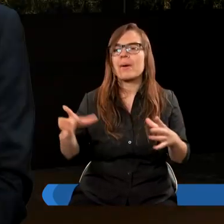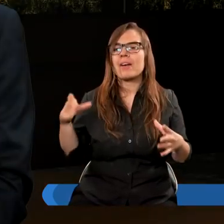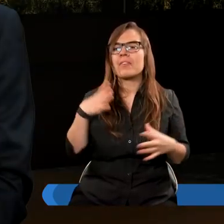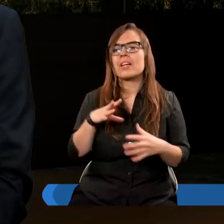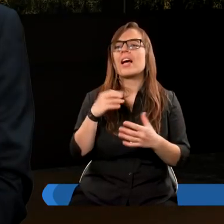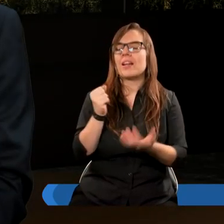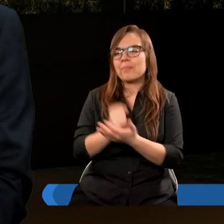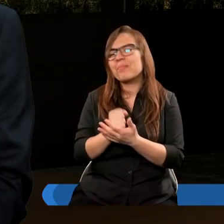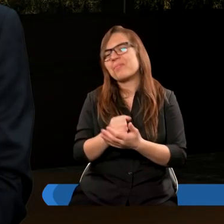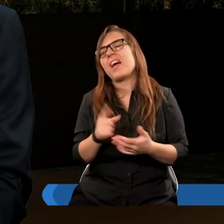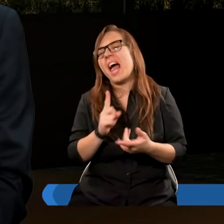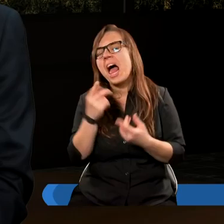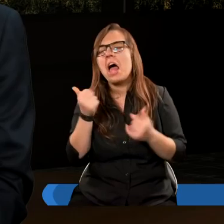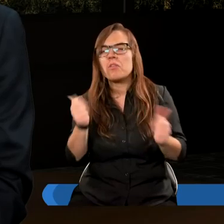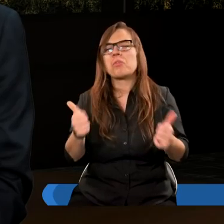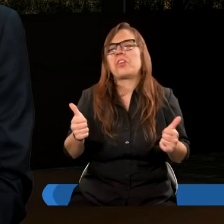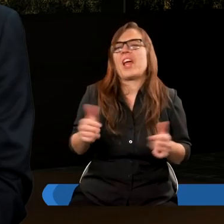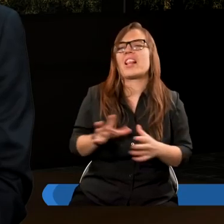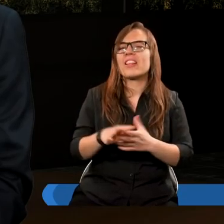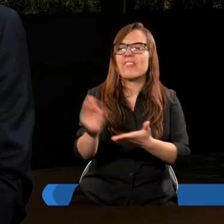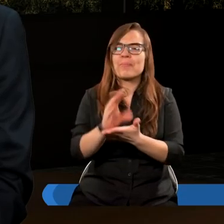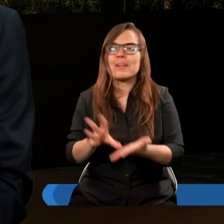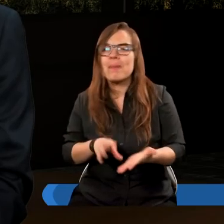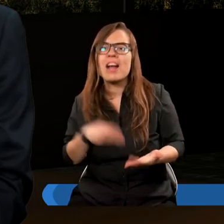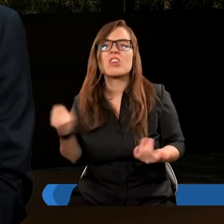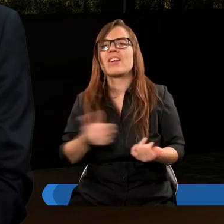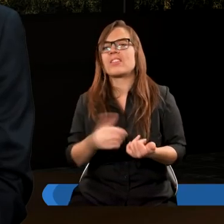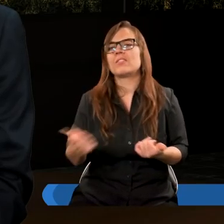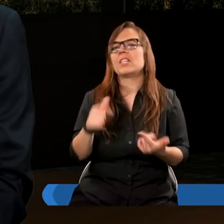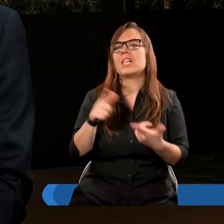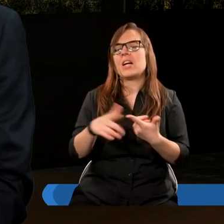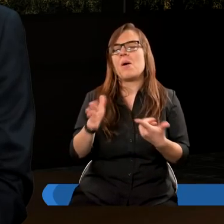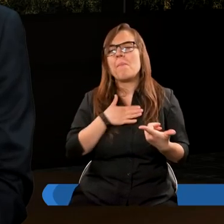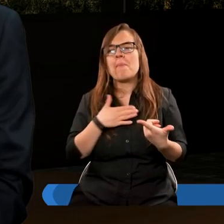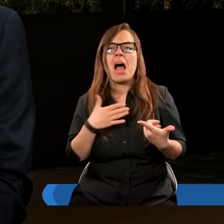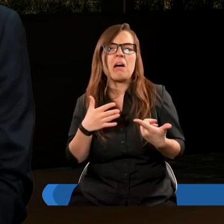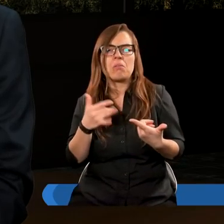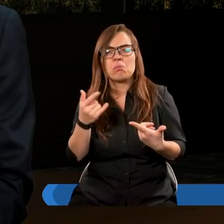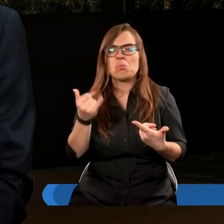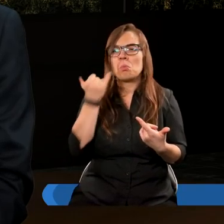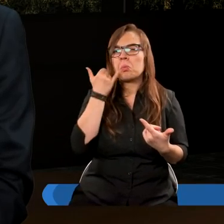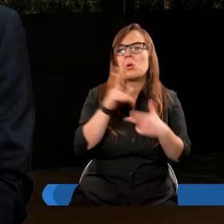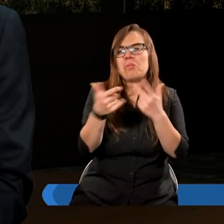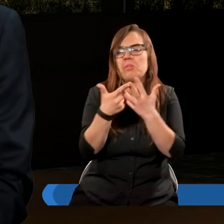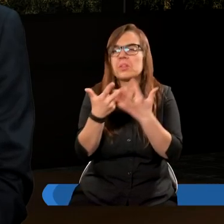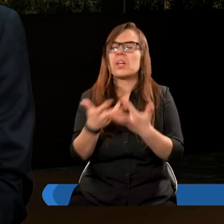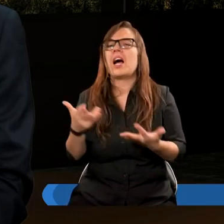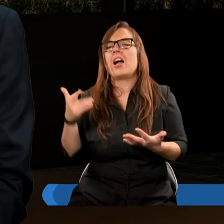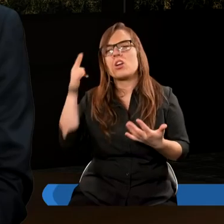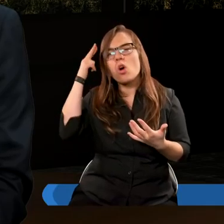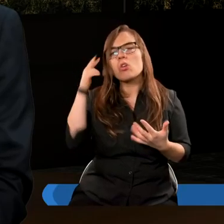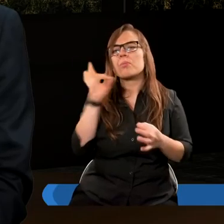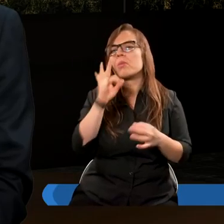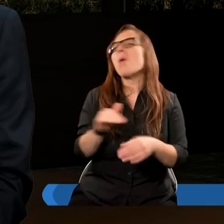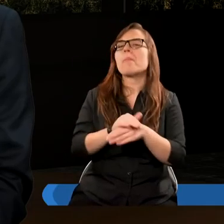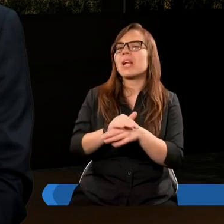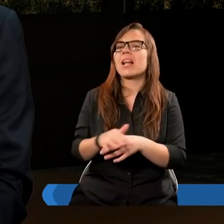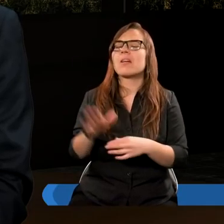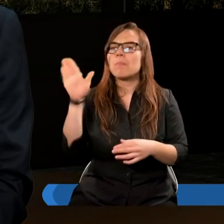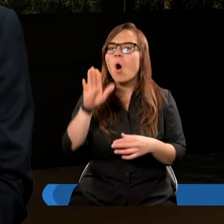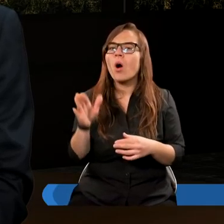ekspertami od Biblii, a nie mieć tej prostej, dziecięcej wiary w przyjaznego, dobrego